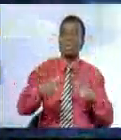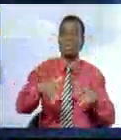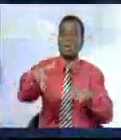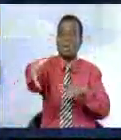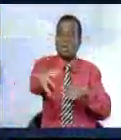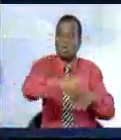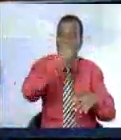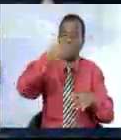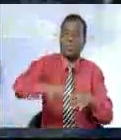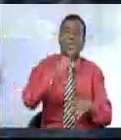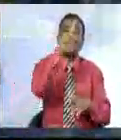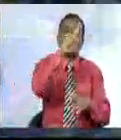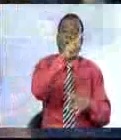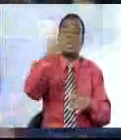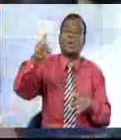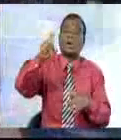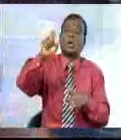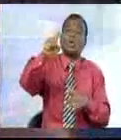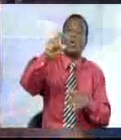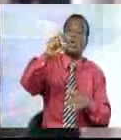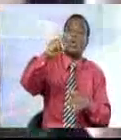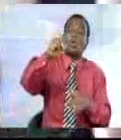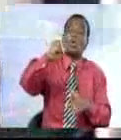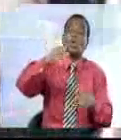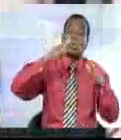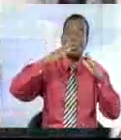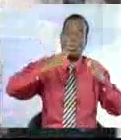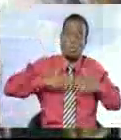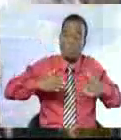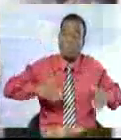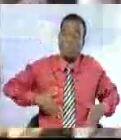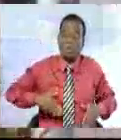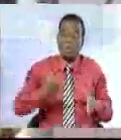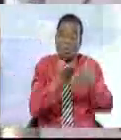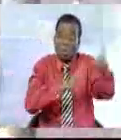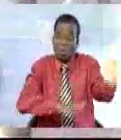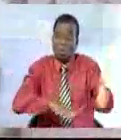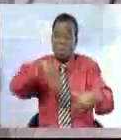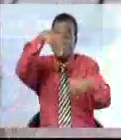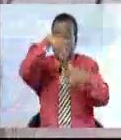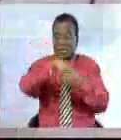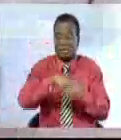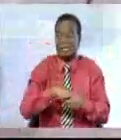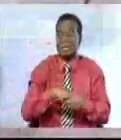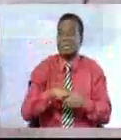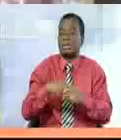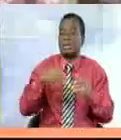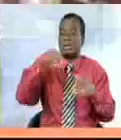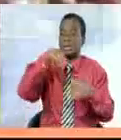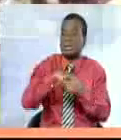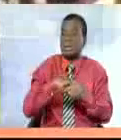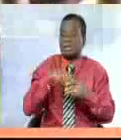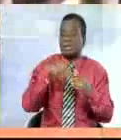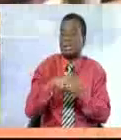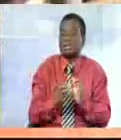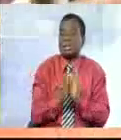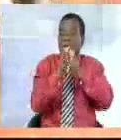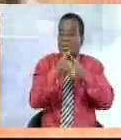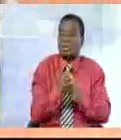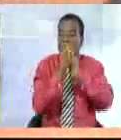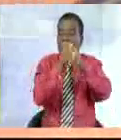récupéré 111 corps et s'attendent à en trouver une centaine d'autres, dont l'épave du bateau qui gît par une quarantaine de mètres